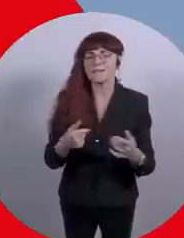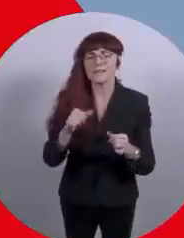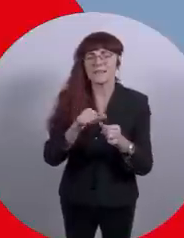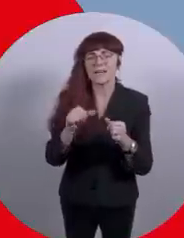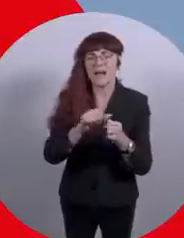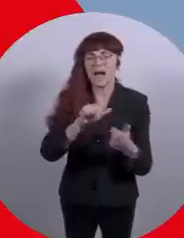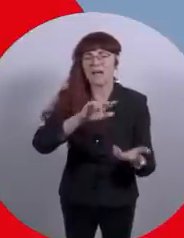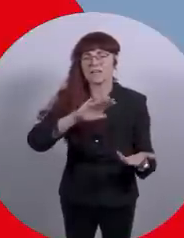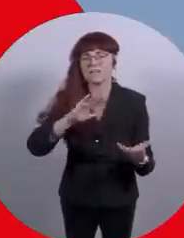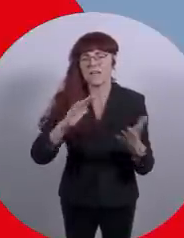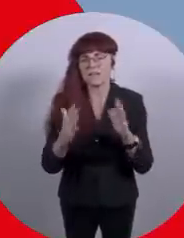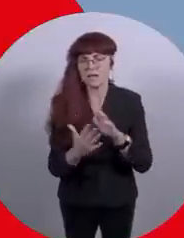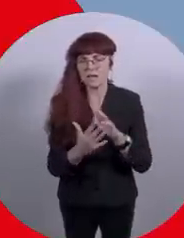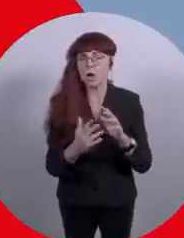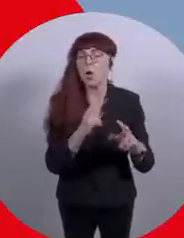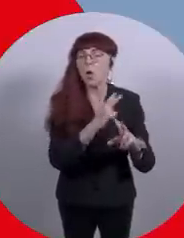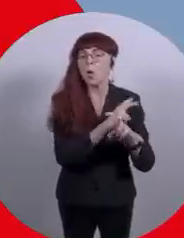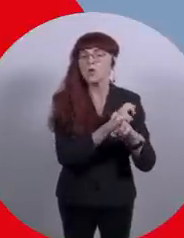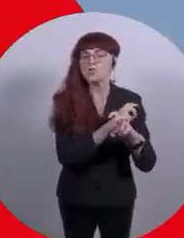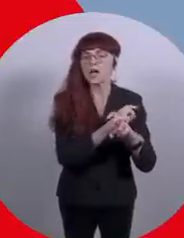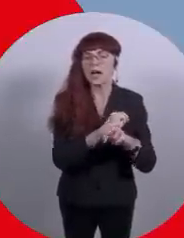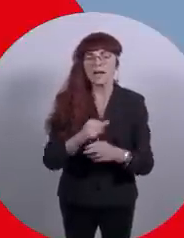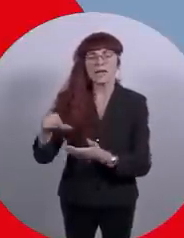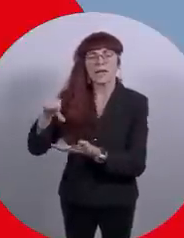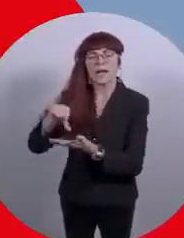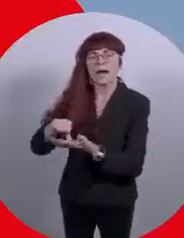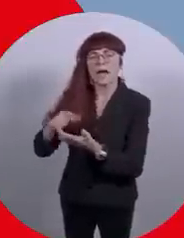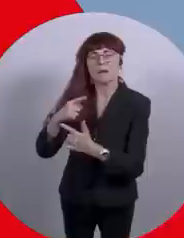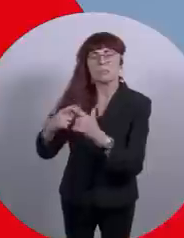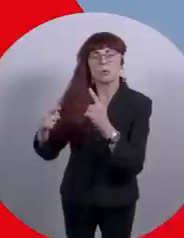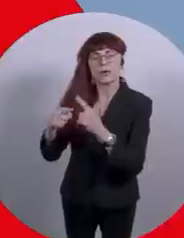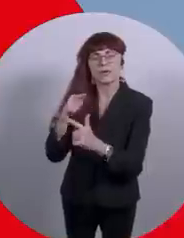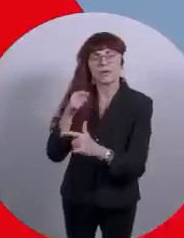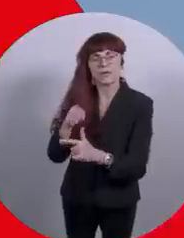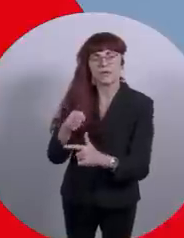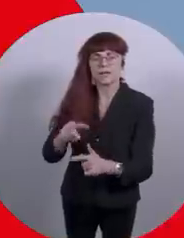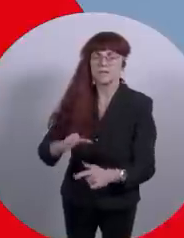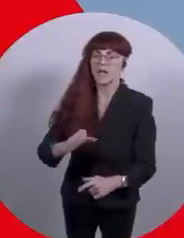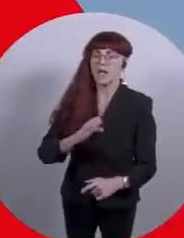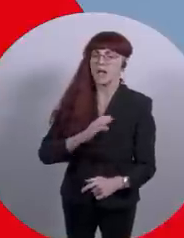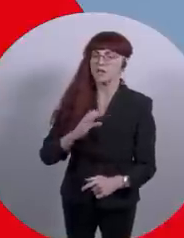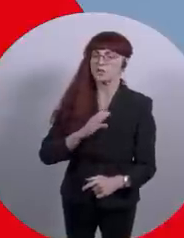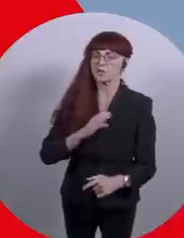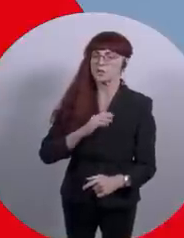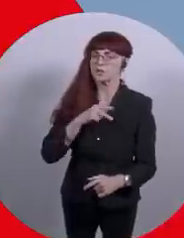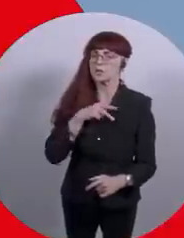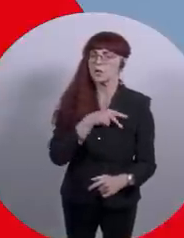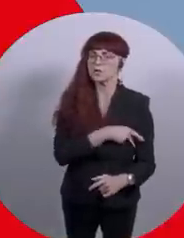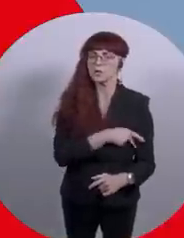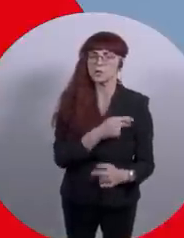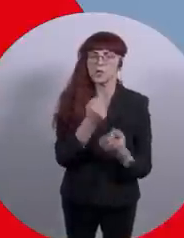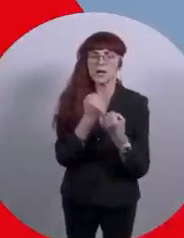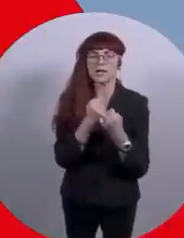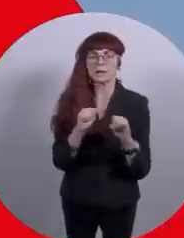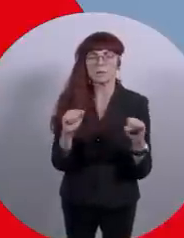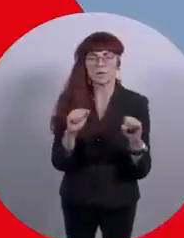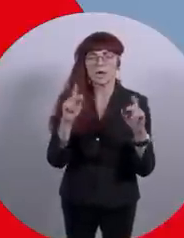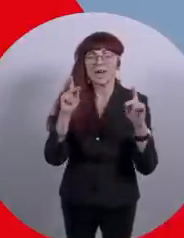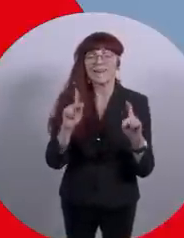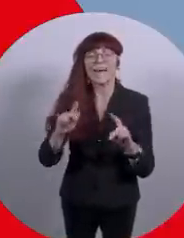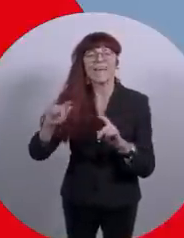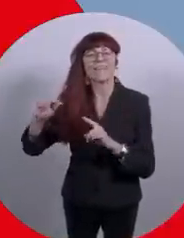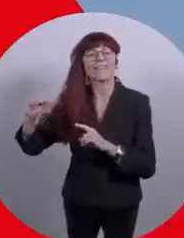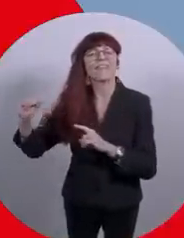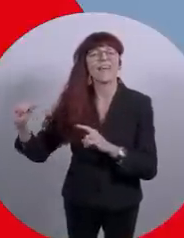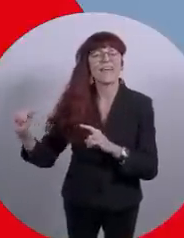Iran Politik diese Wende ist eine Chance für die Sozialdemokratie sich als erste